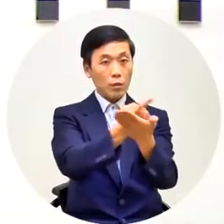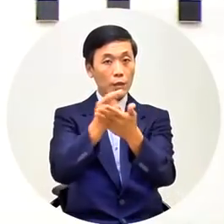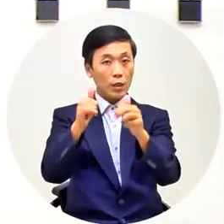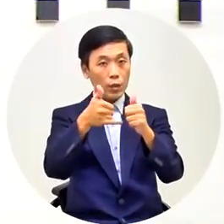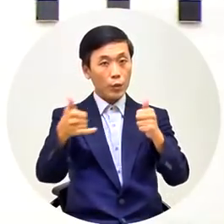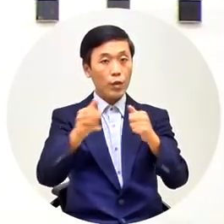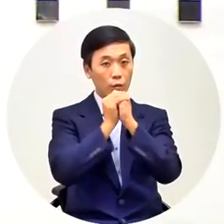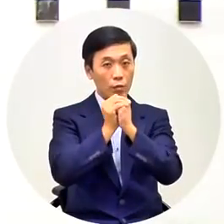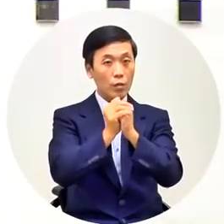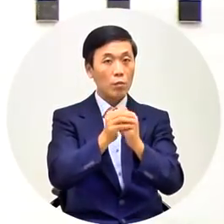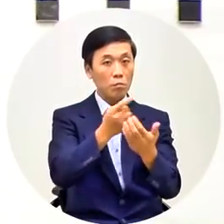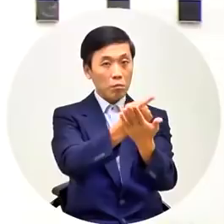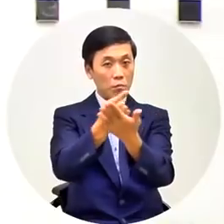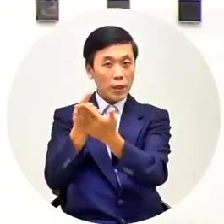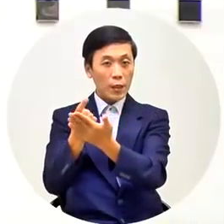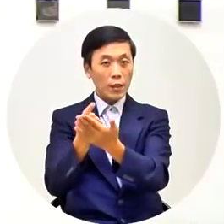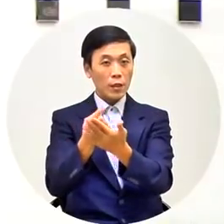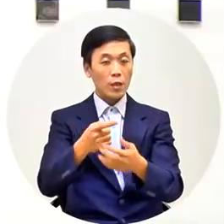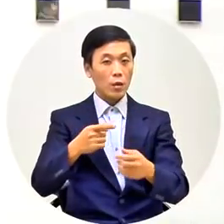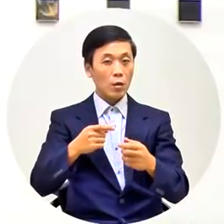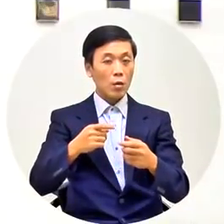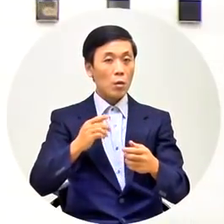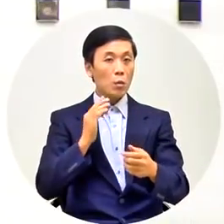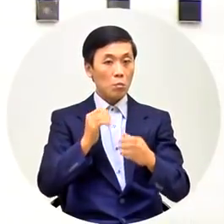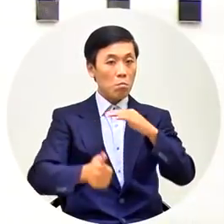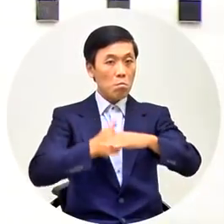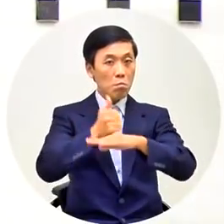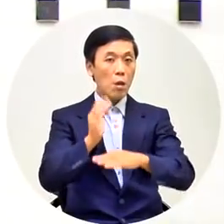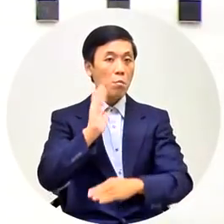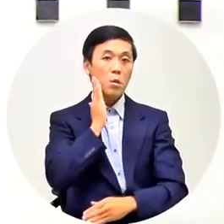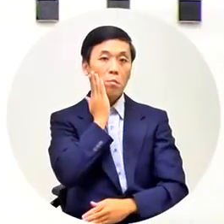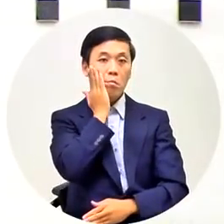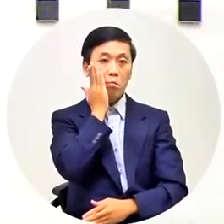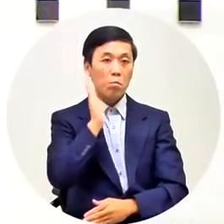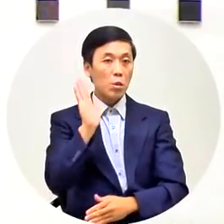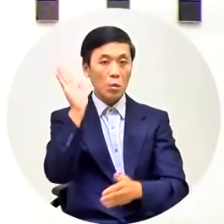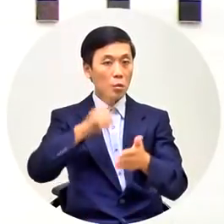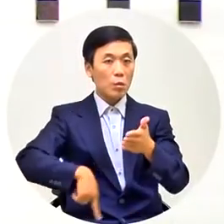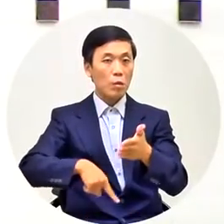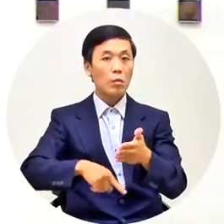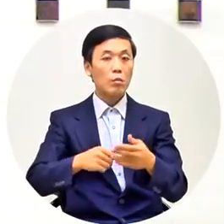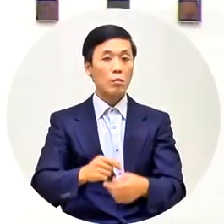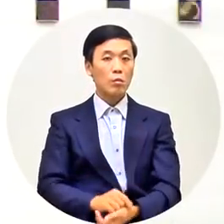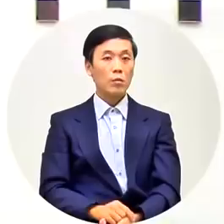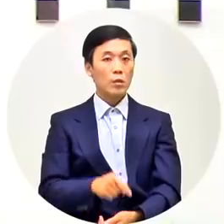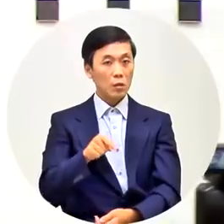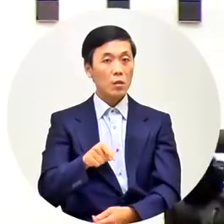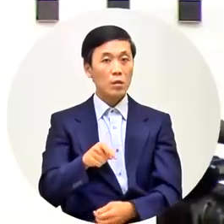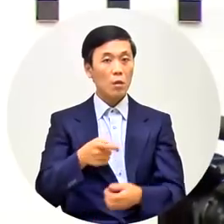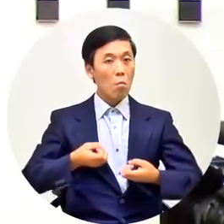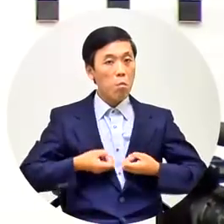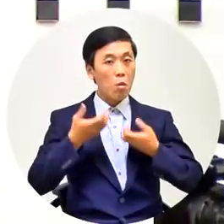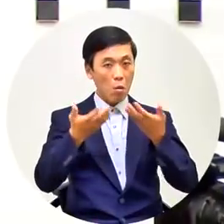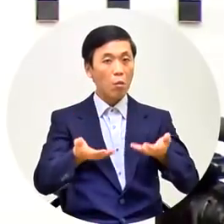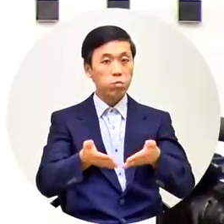考验顺利的当选第3届的议员，这是非常值得庆贺的一件事情。那么我